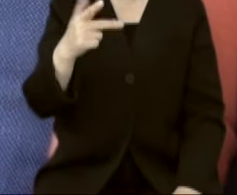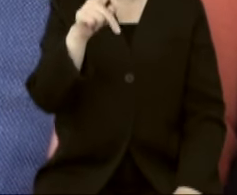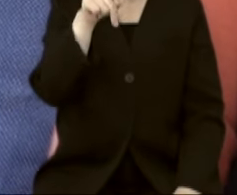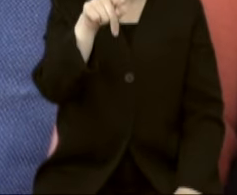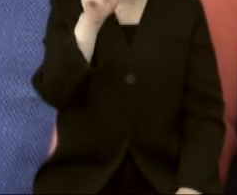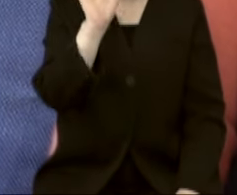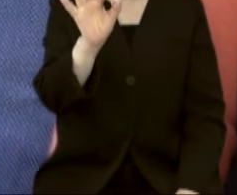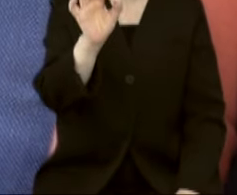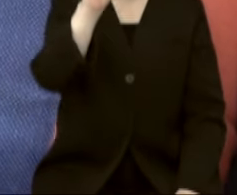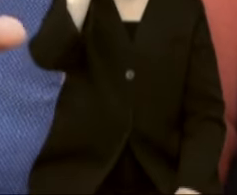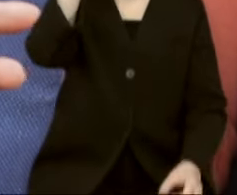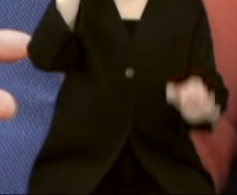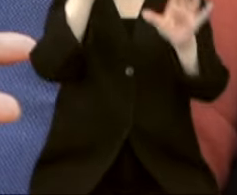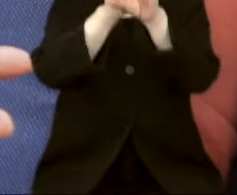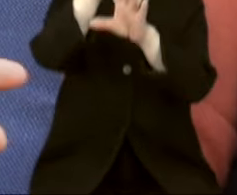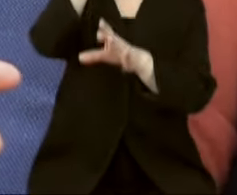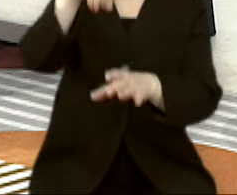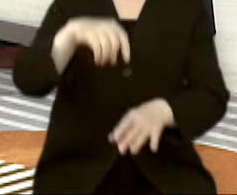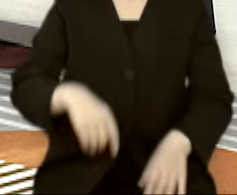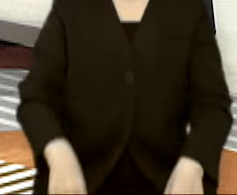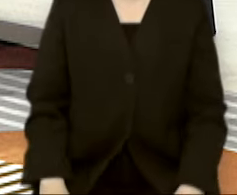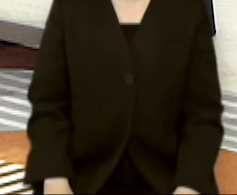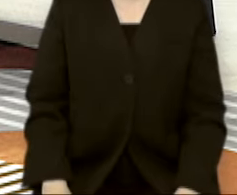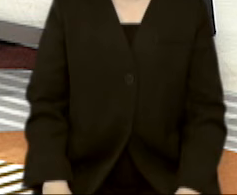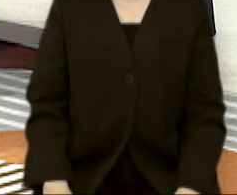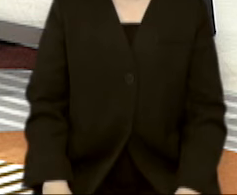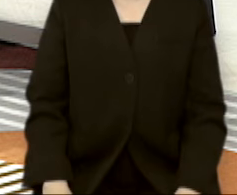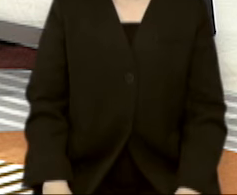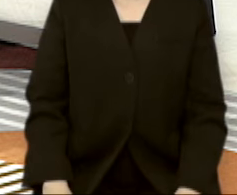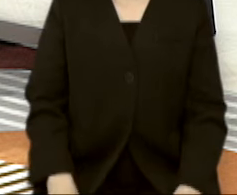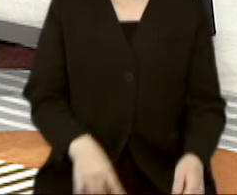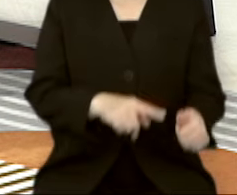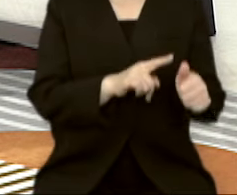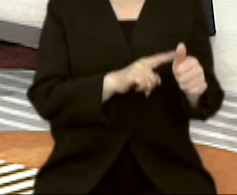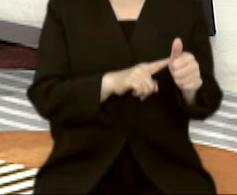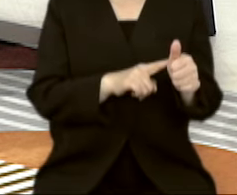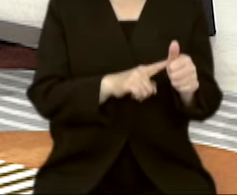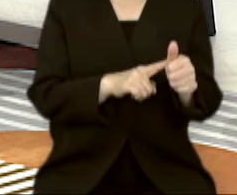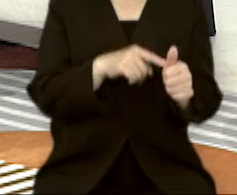주일 오보니까 그거 없어졌어요. 야. 그래서 그분은 이제